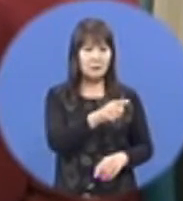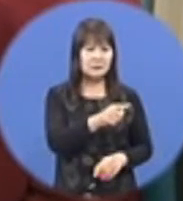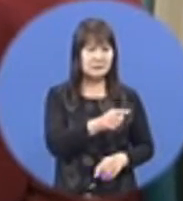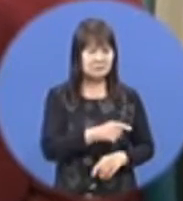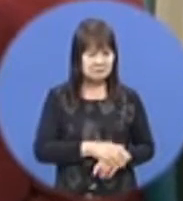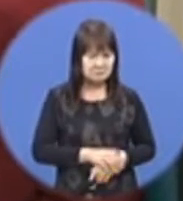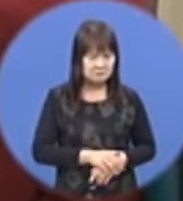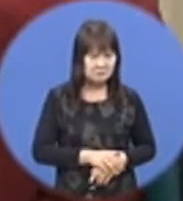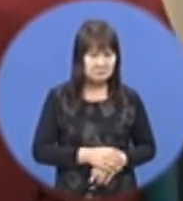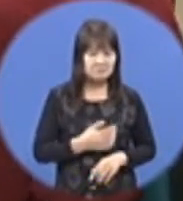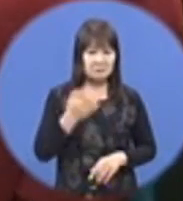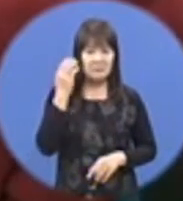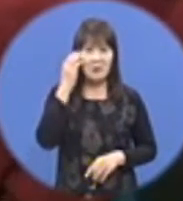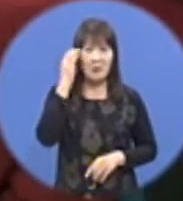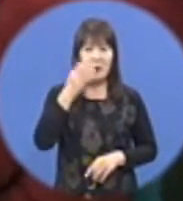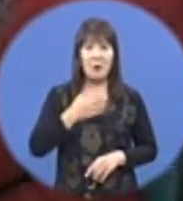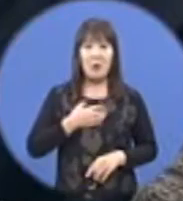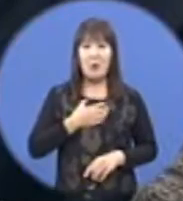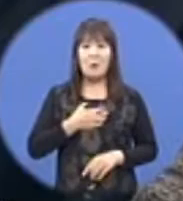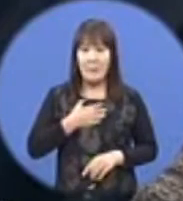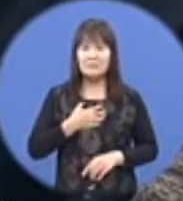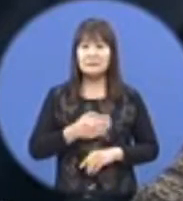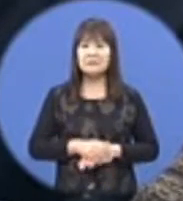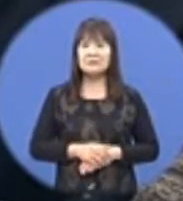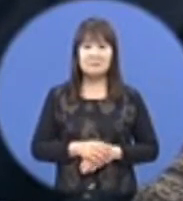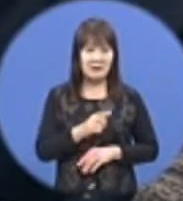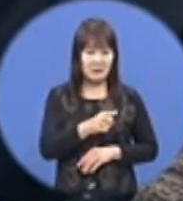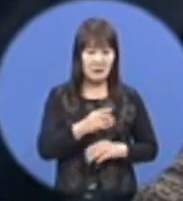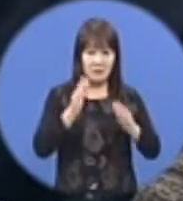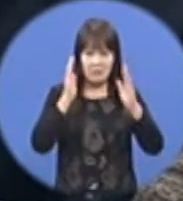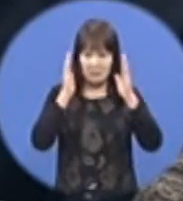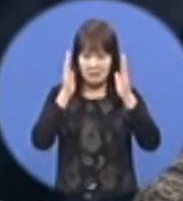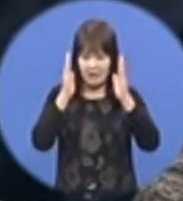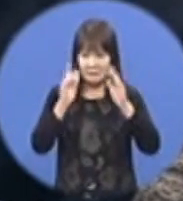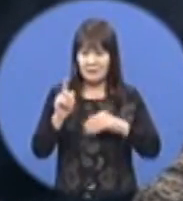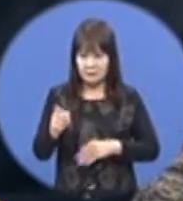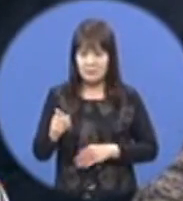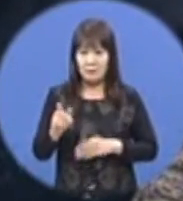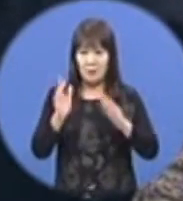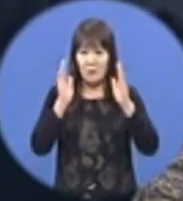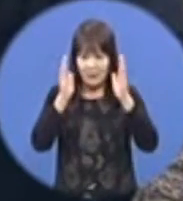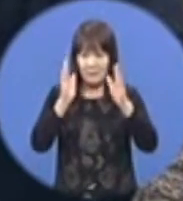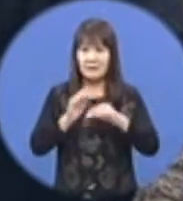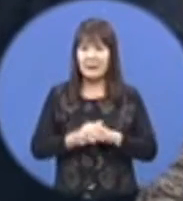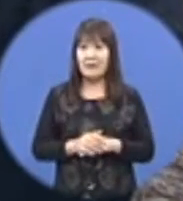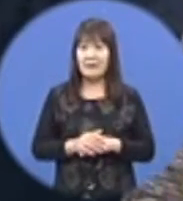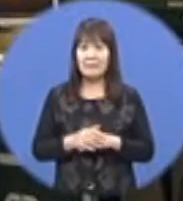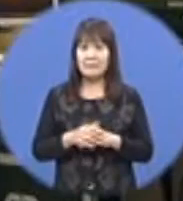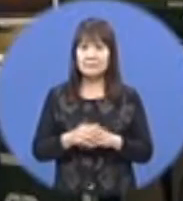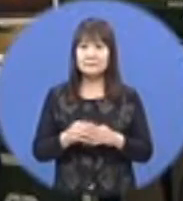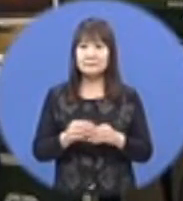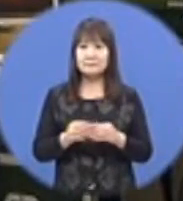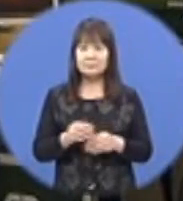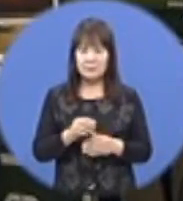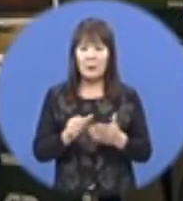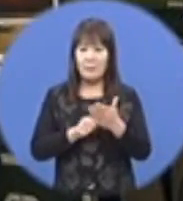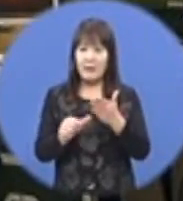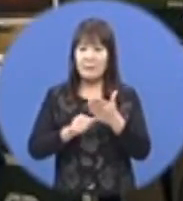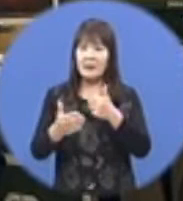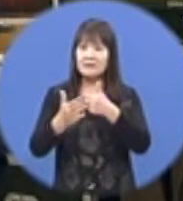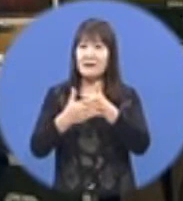んじゃないかっていうレベルまで行ってしまって、なんとか頑張ったんですけど、いろんなメンバーとかの支えもあって手伝ってもらったりとかも